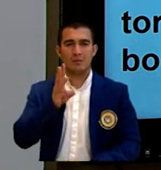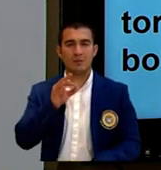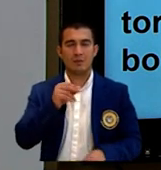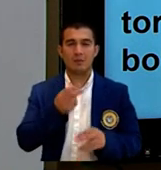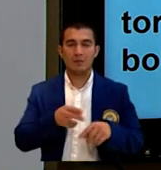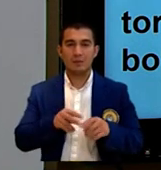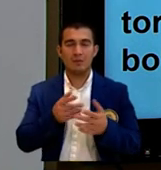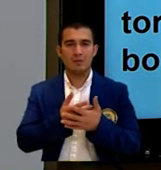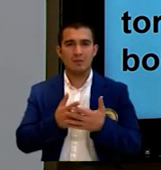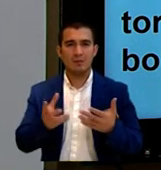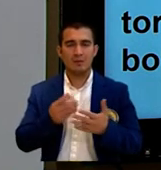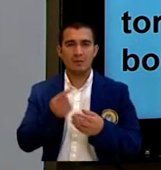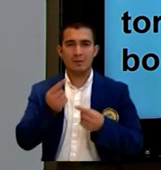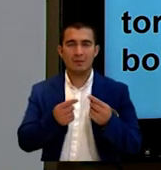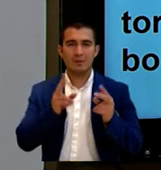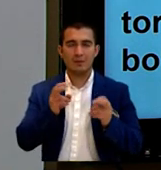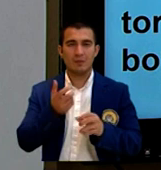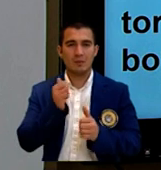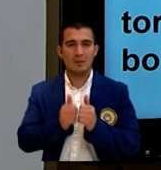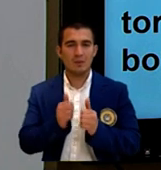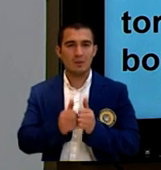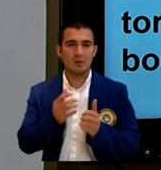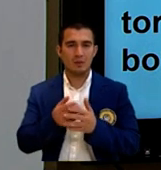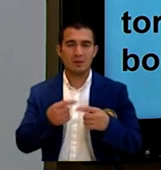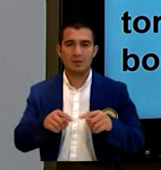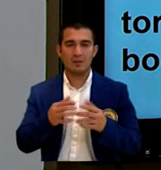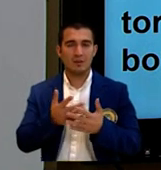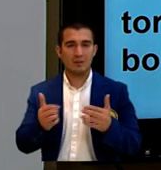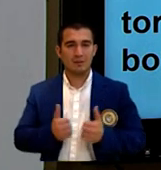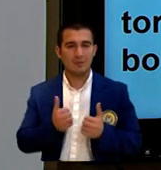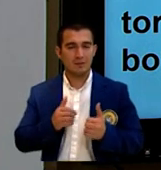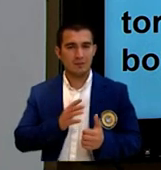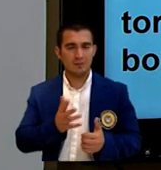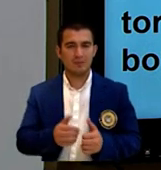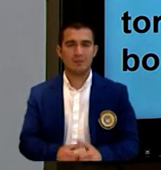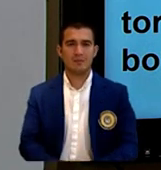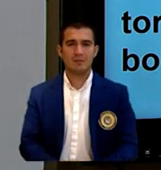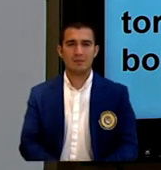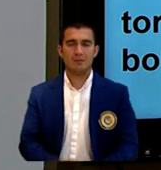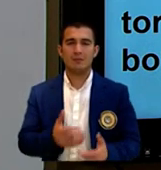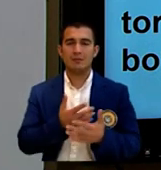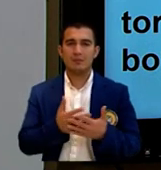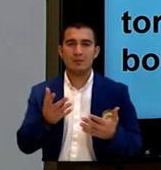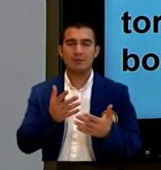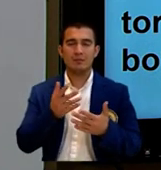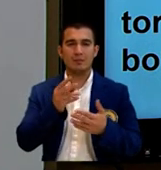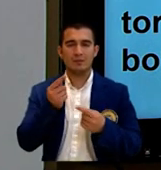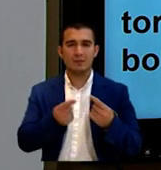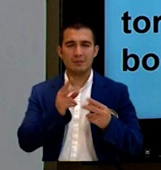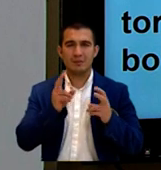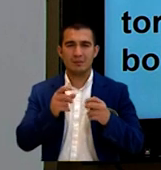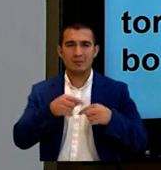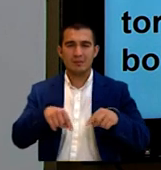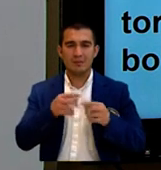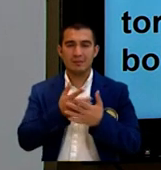moddalarning atomlari va molekulalari doimo uzluksiz xaotik harakatda bo'ladi. Uchinchisi, molekulalar orasida har